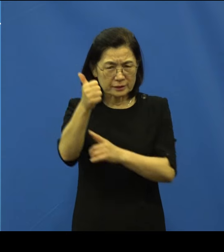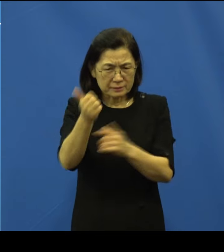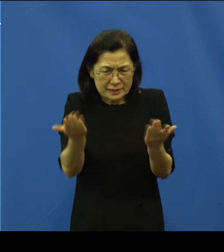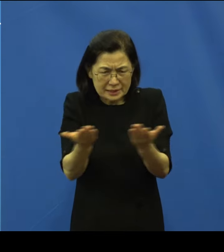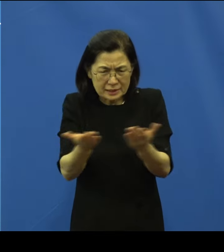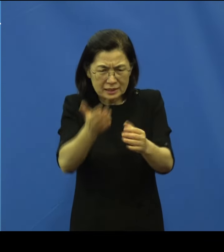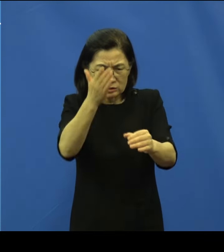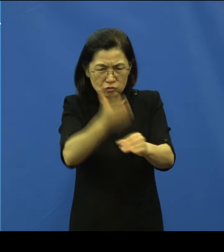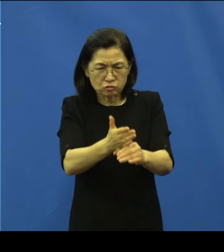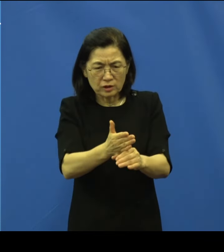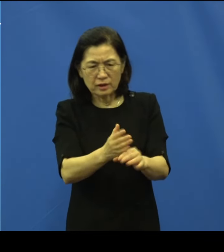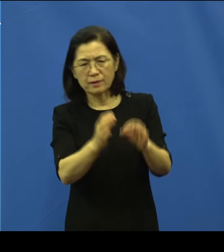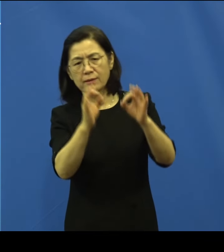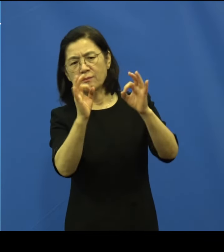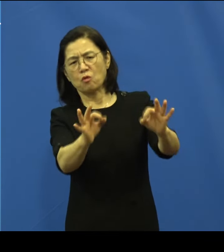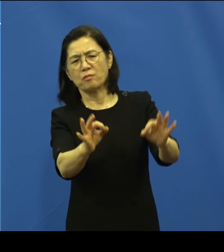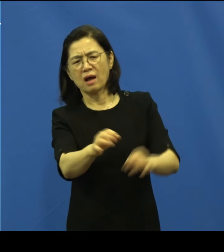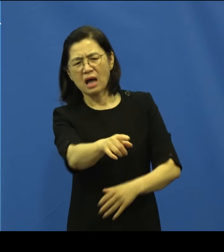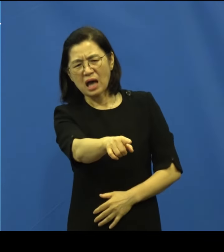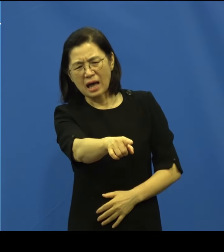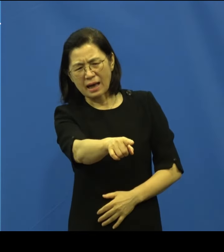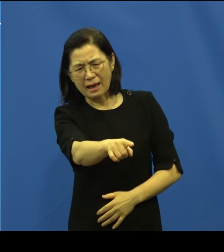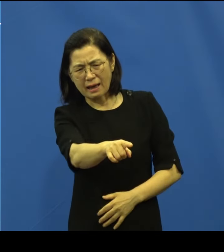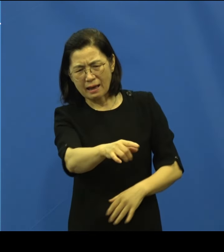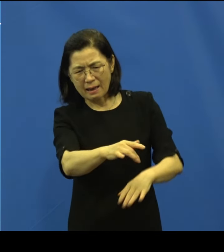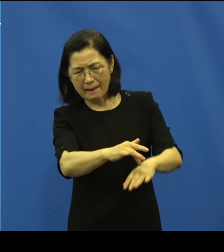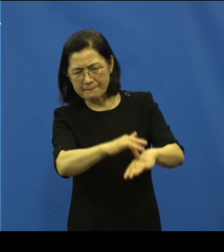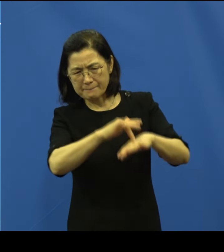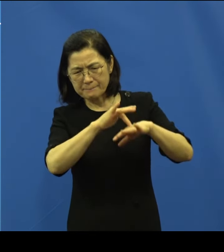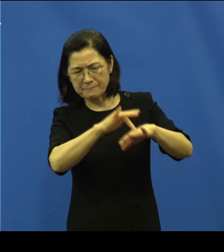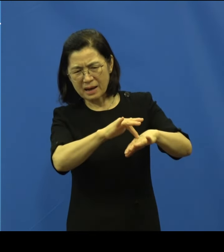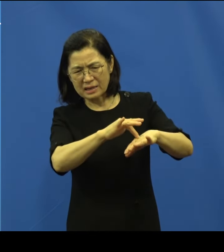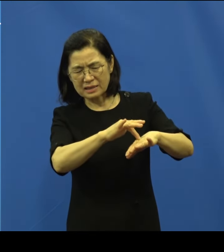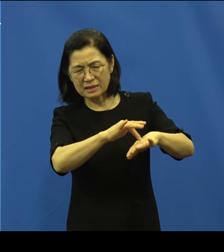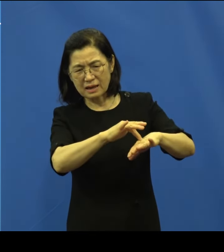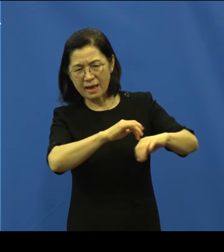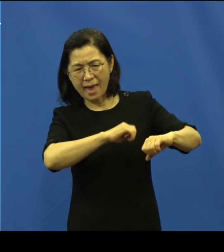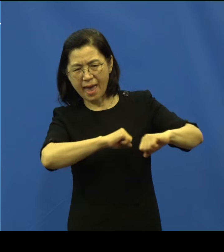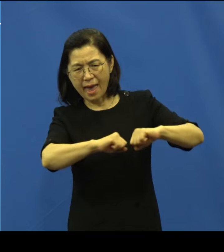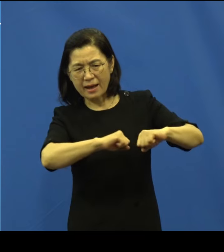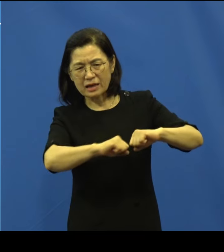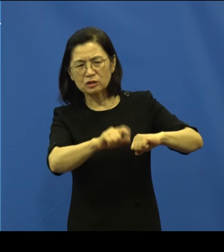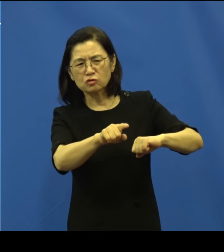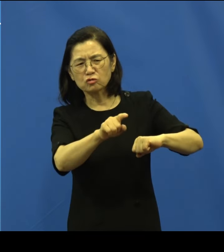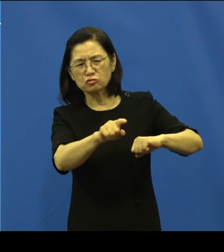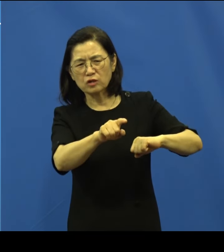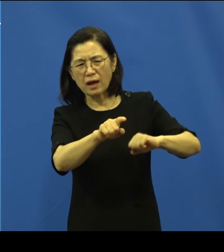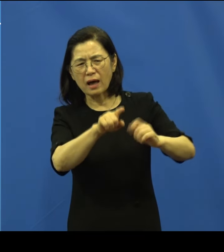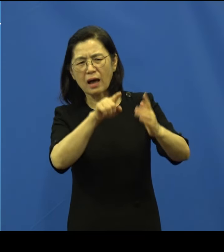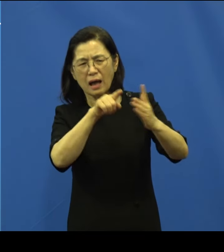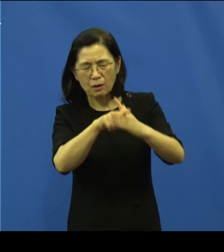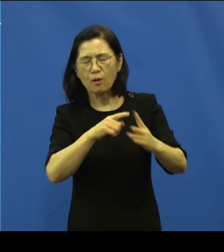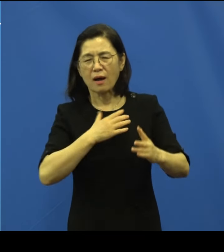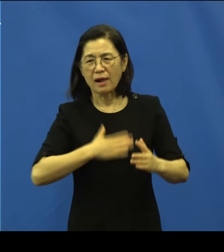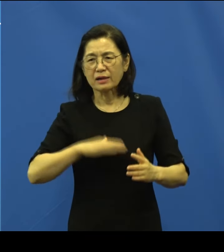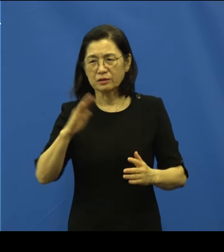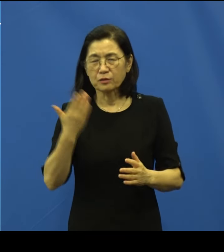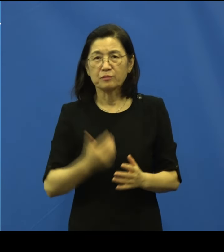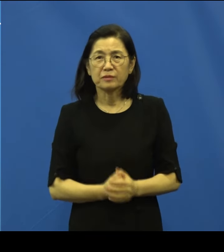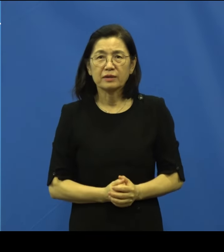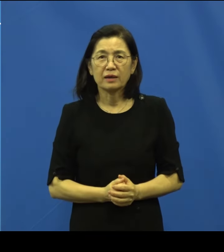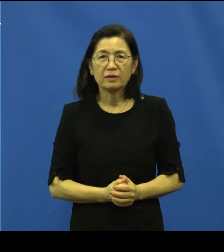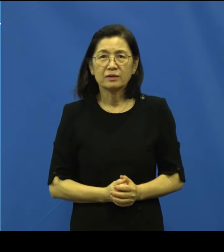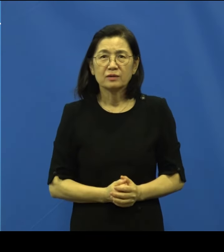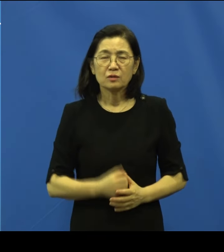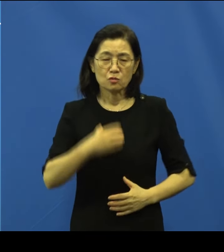이게 마귀가 하는 짓이지. 이게 오면 안 당하죠. 그런데 그걸 모르니까 이제 당하는 거죠. 위기의 순간이 오면